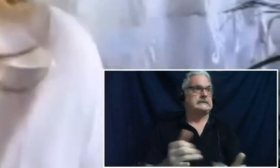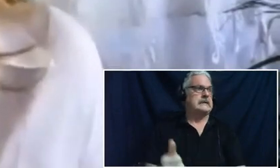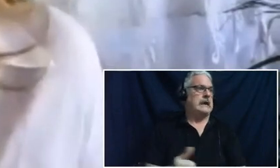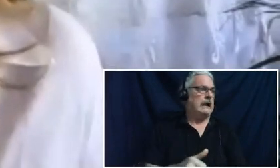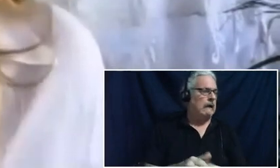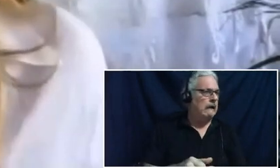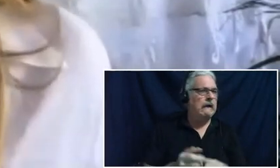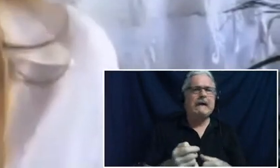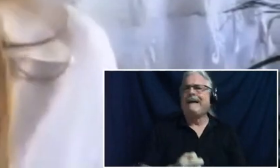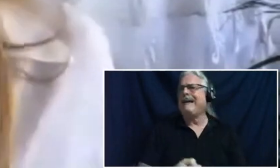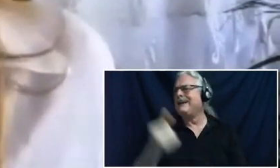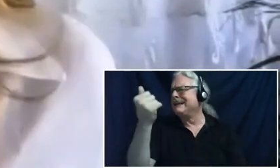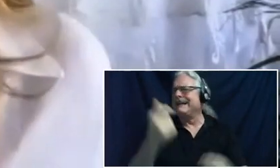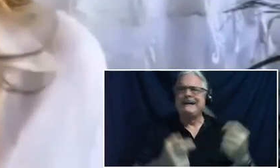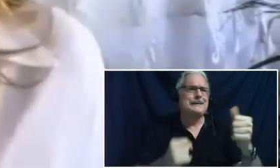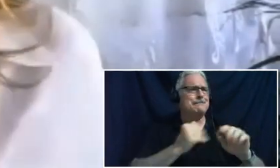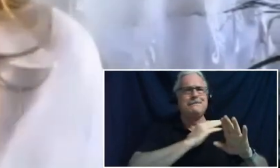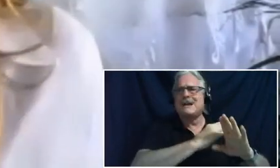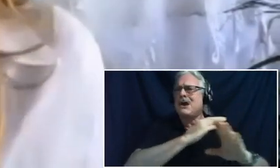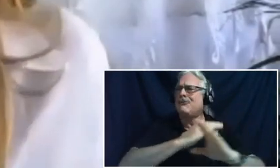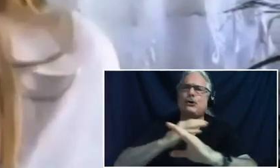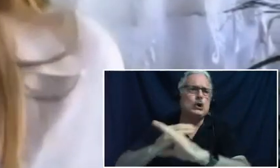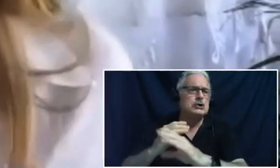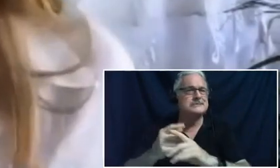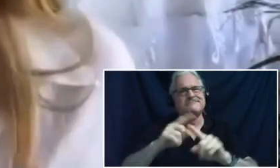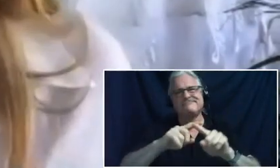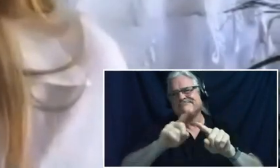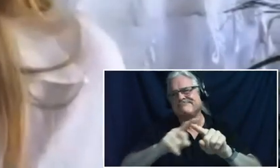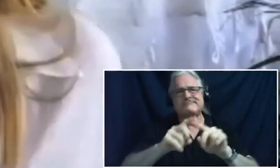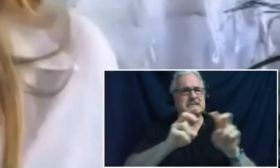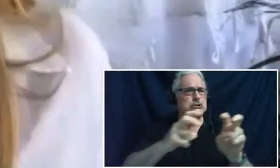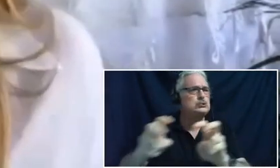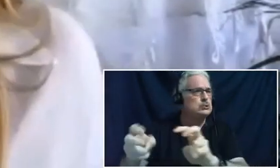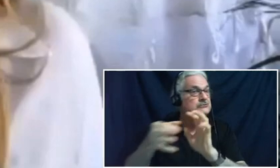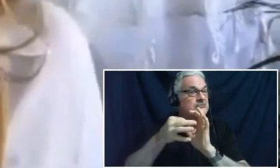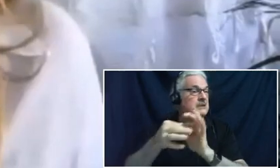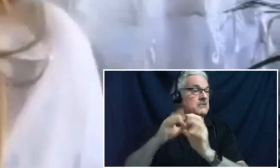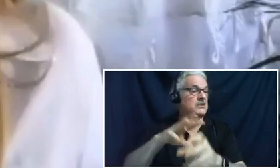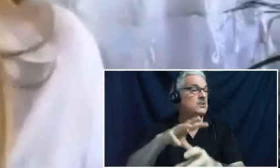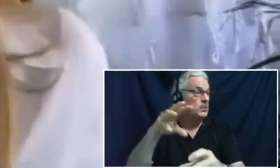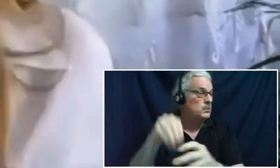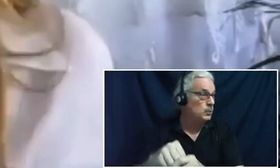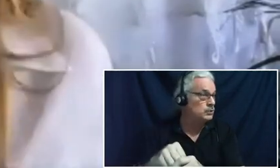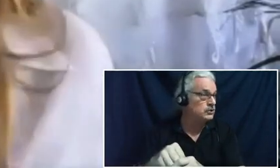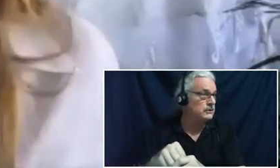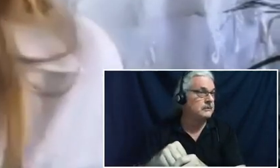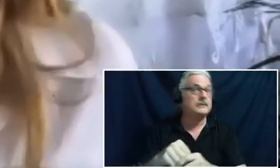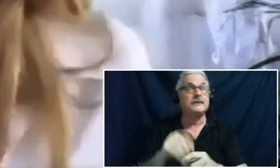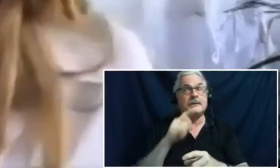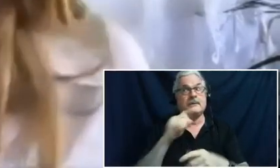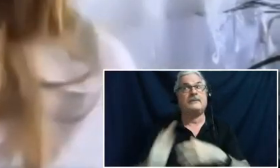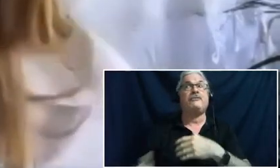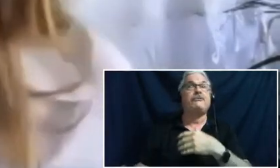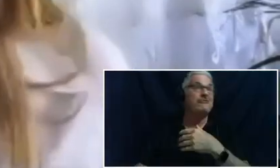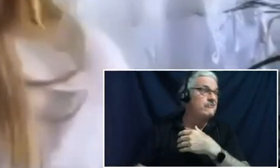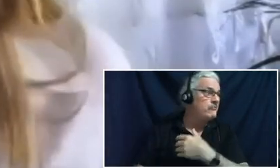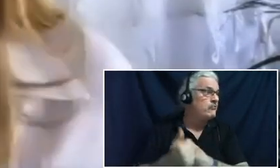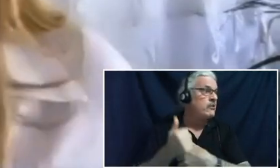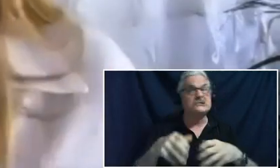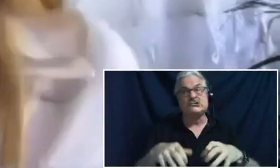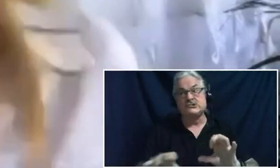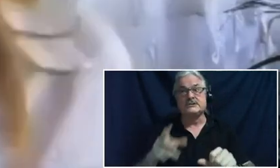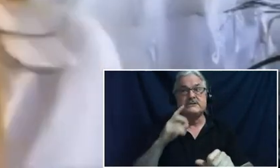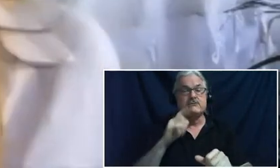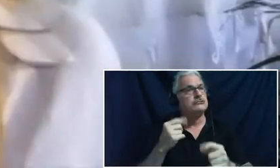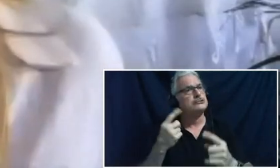pourquoi on doit exploiter la situation actuelle pour éliminer les obstacles, les barrières et faire face à un large éventail de problèmes